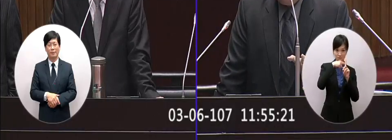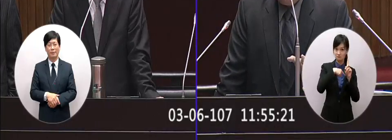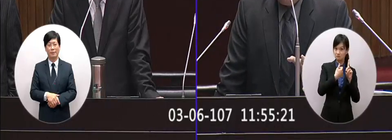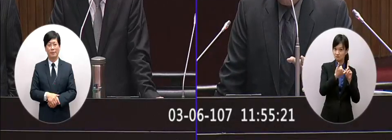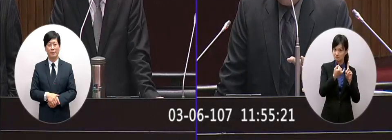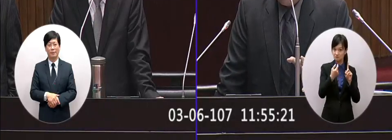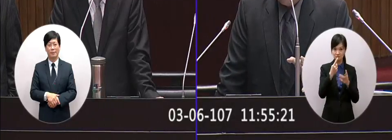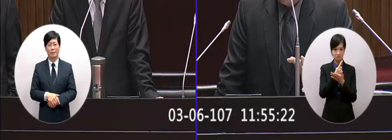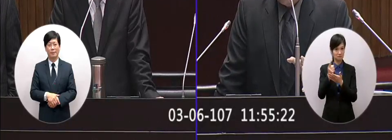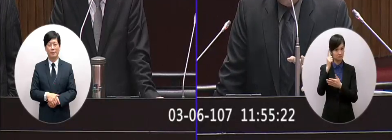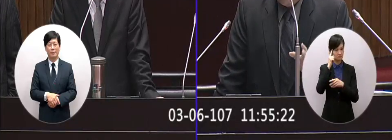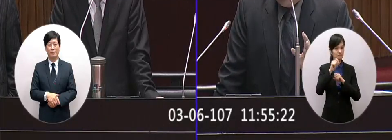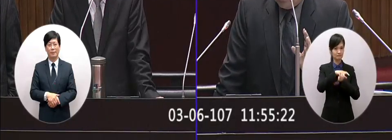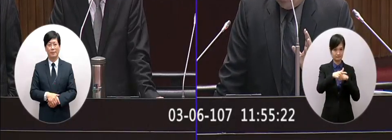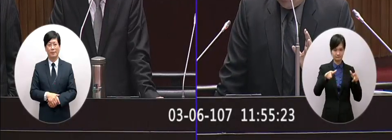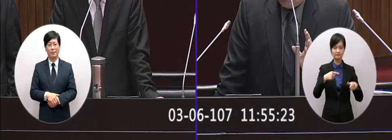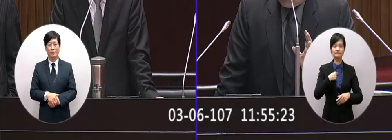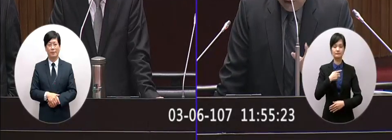张。